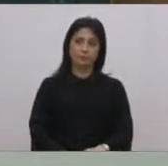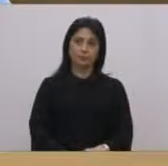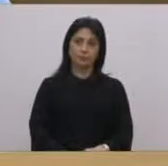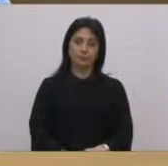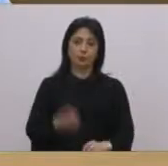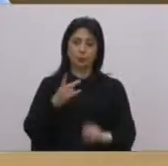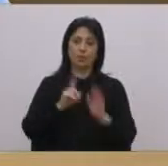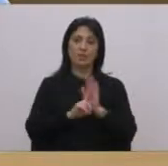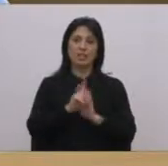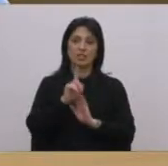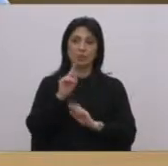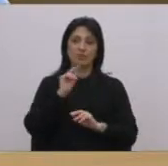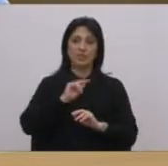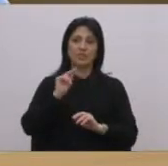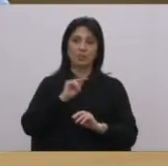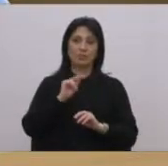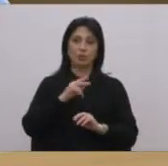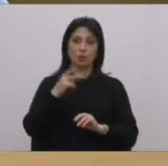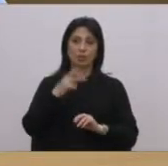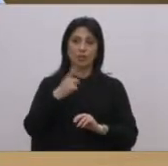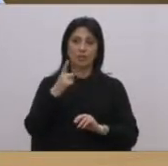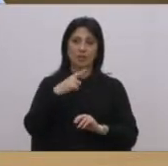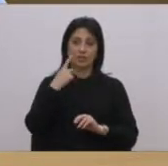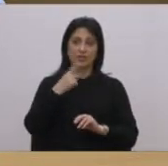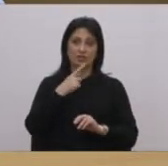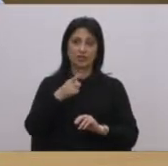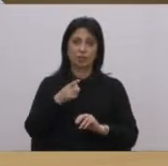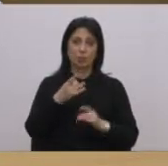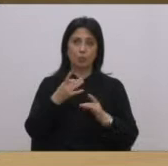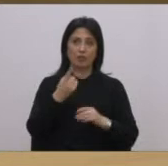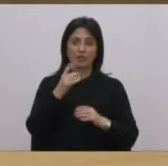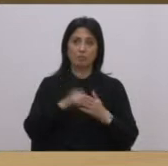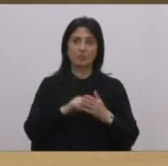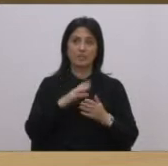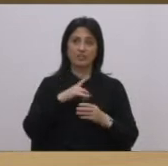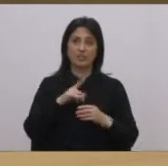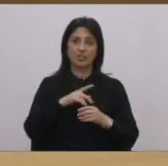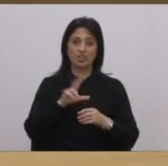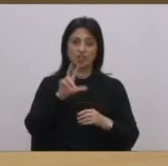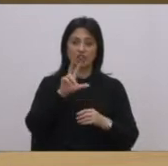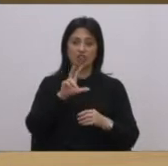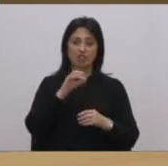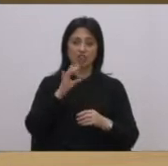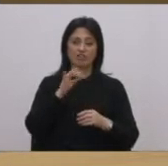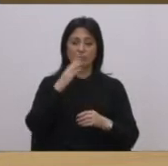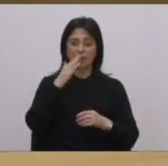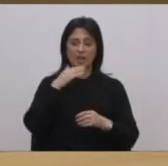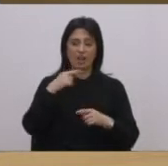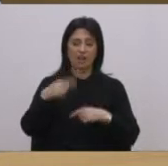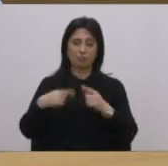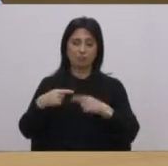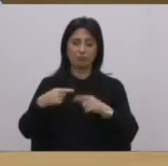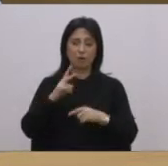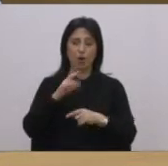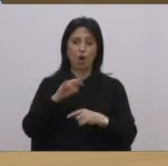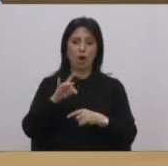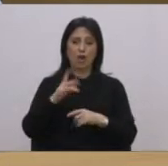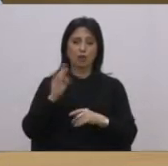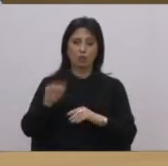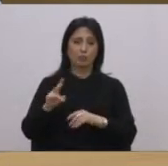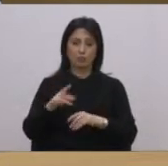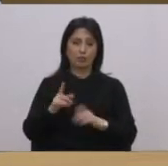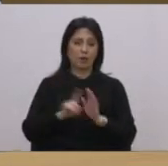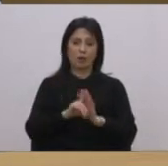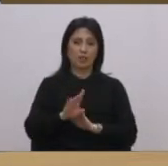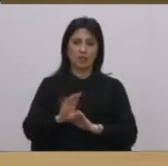უნდა დაწყებულიყო სამუშაოები 2021 წელს, უბრალოდ ერთი მიზეზი იყო რომ GVP-სთან უნდა შეთანხმებულიყო პროექტი, მაგრამ არ